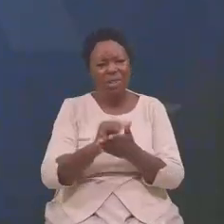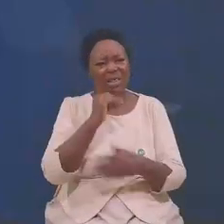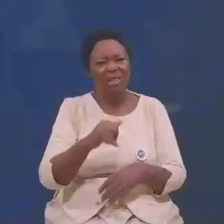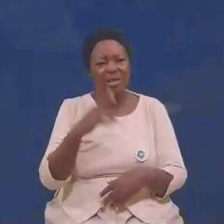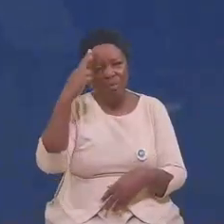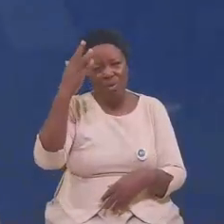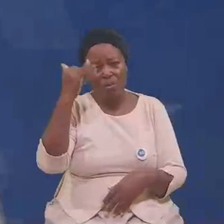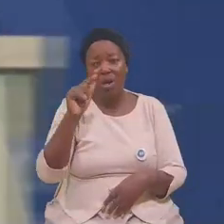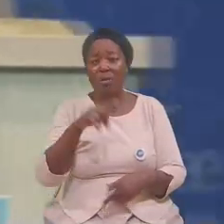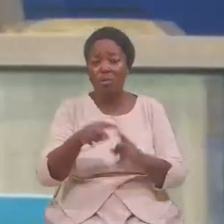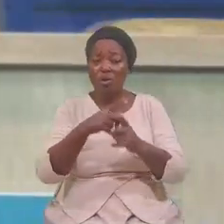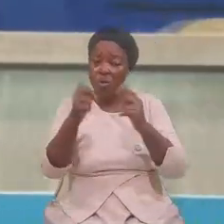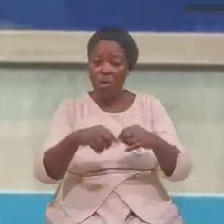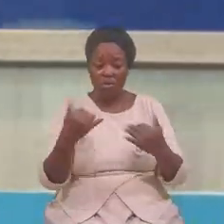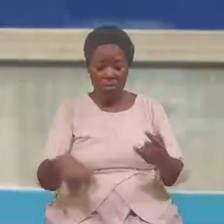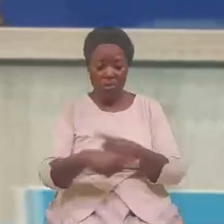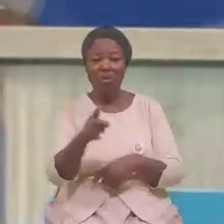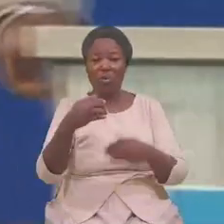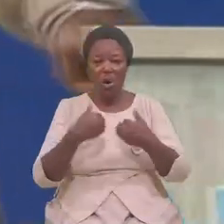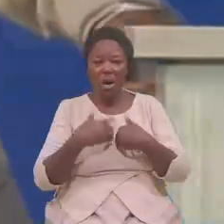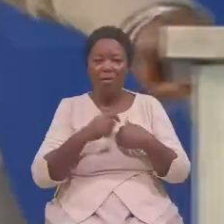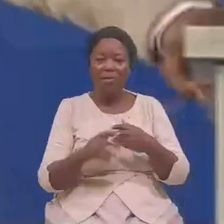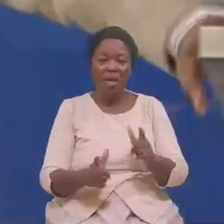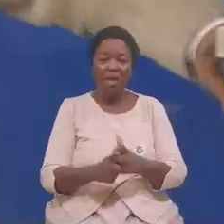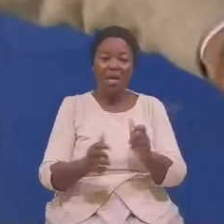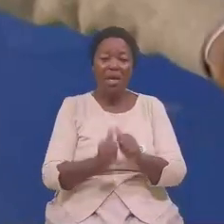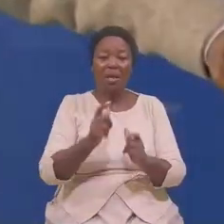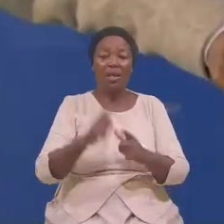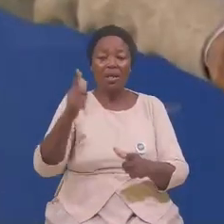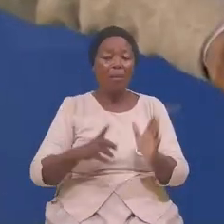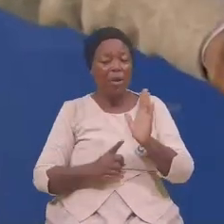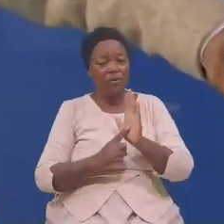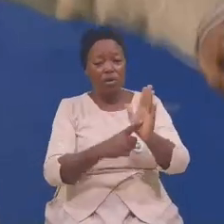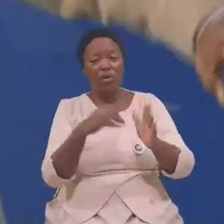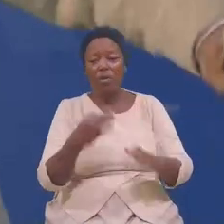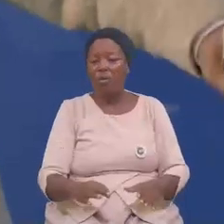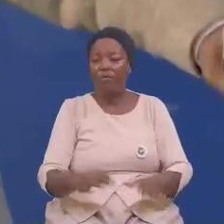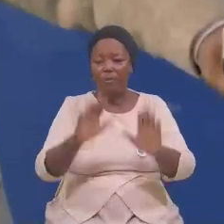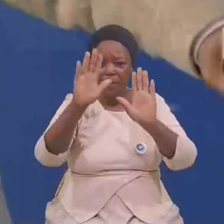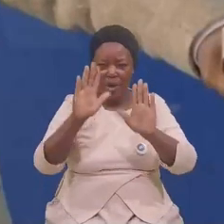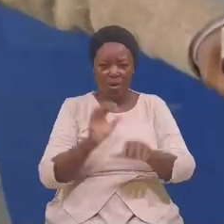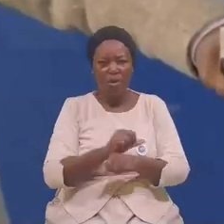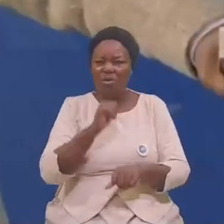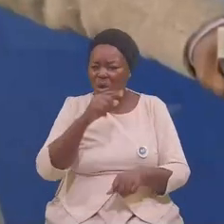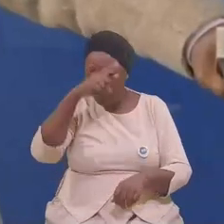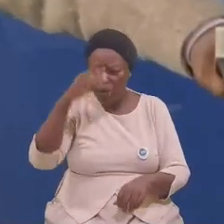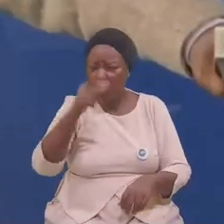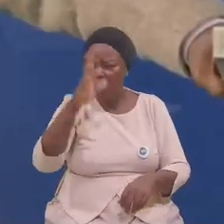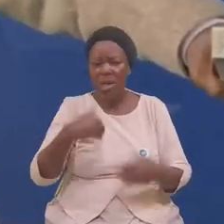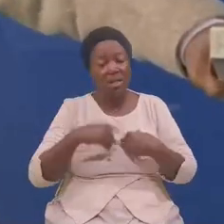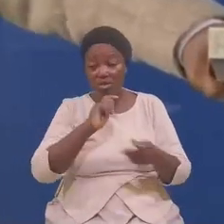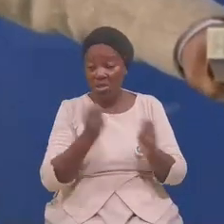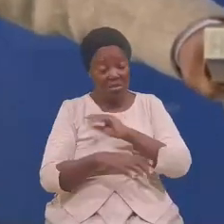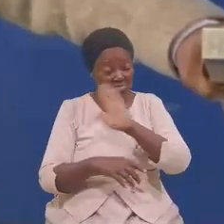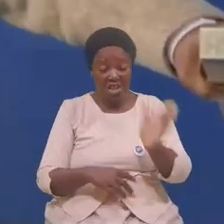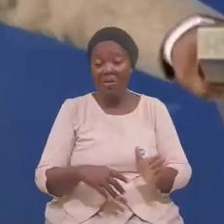viens aujourd'hui, tu as une plus grande manifestation des miracles, pas parce que Dieu a changé, pas parce que Dieu devient